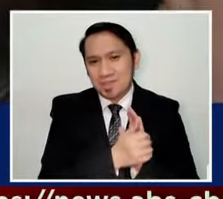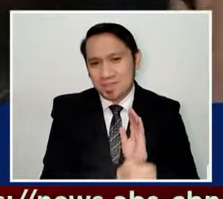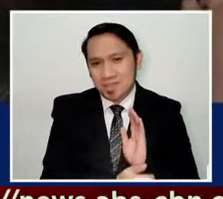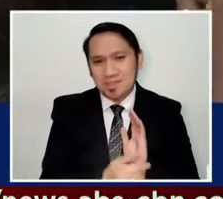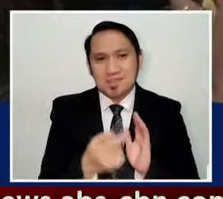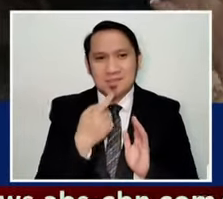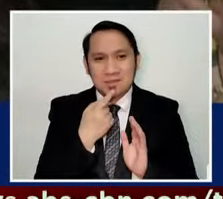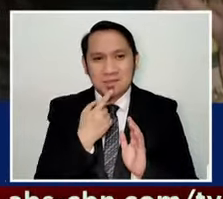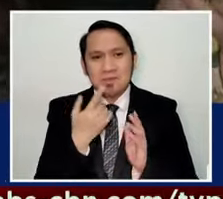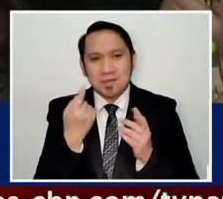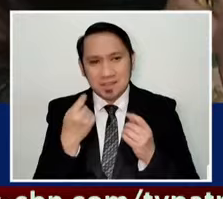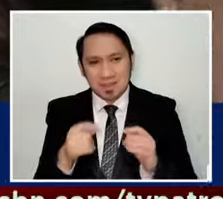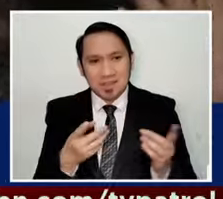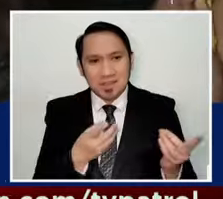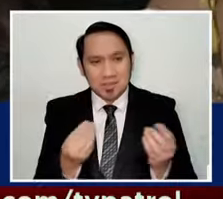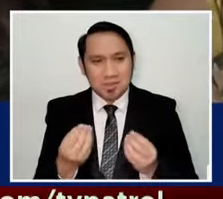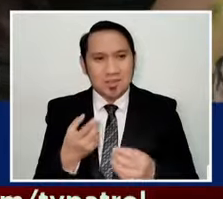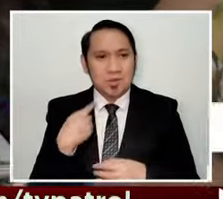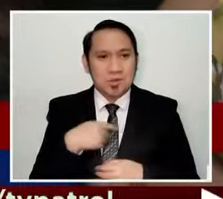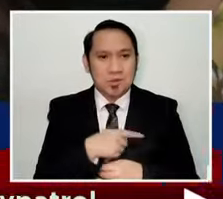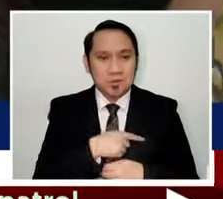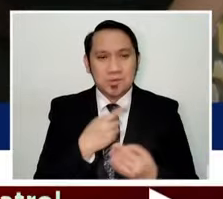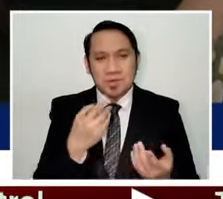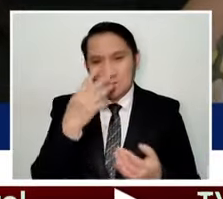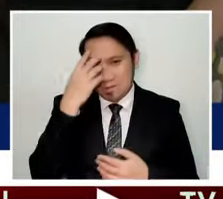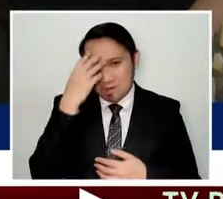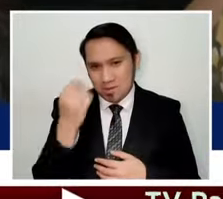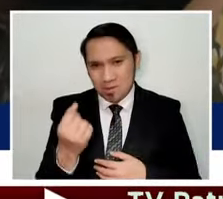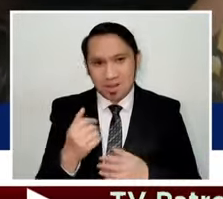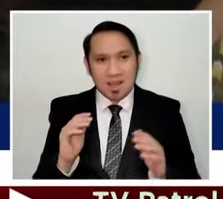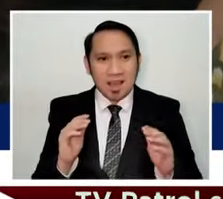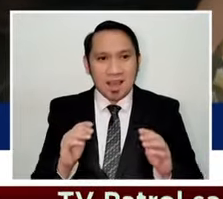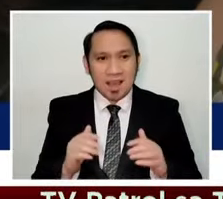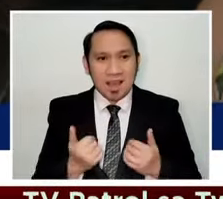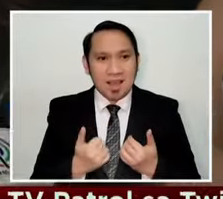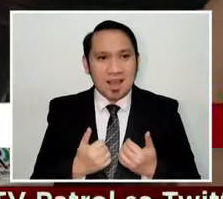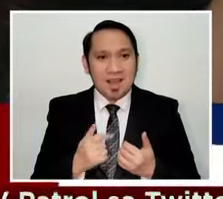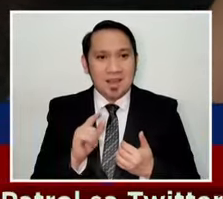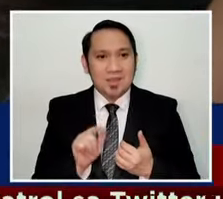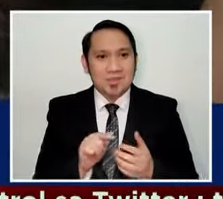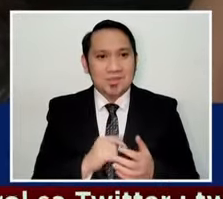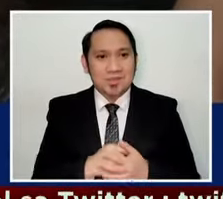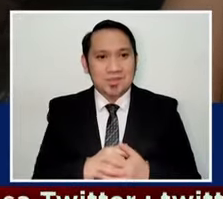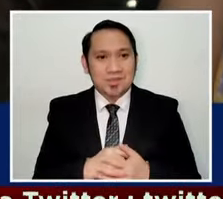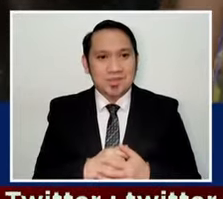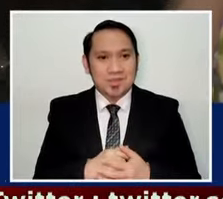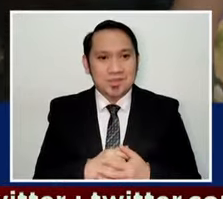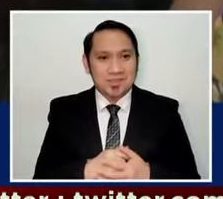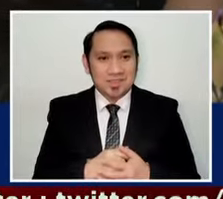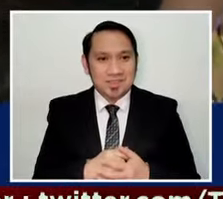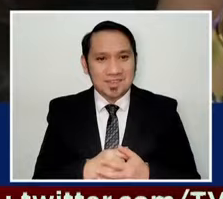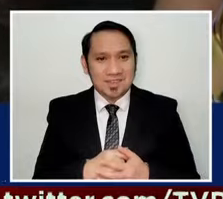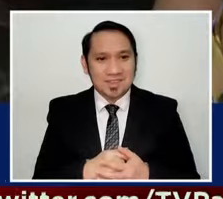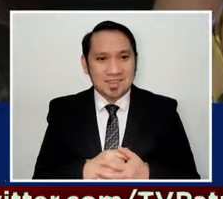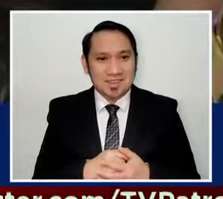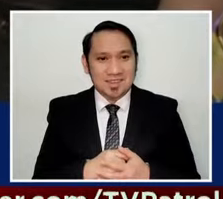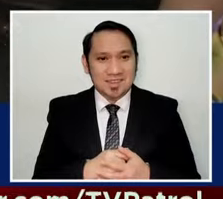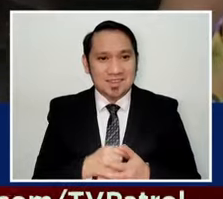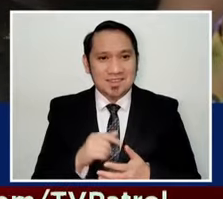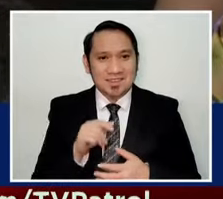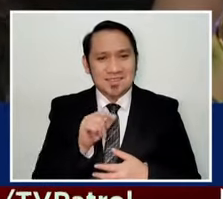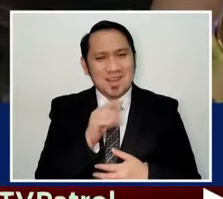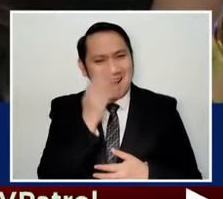this. Memorize ko na si Aura. Paano True. Siya? Alam ko na. Kasi pag, kung gusto mong maging si Aura,